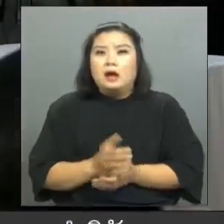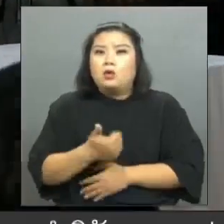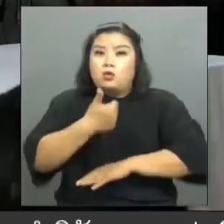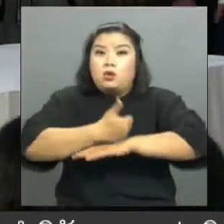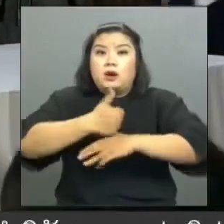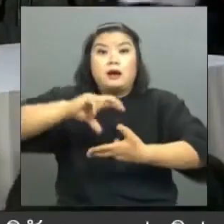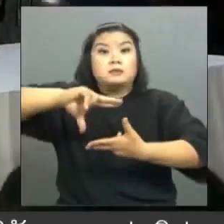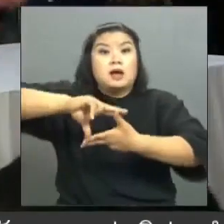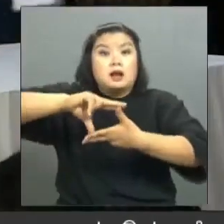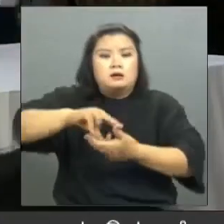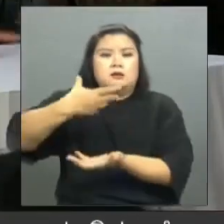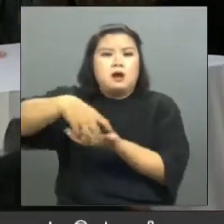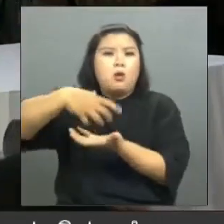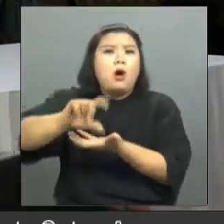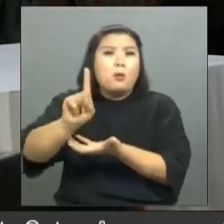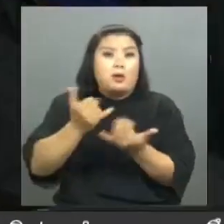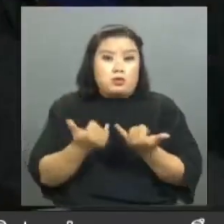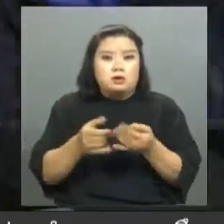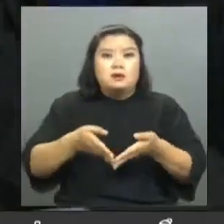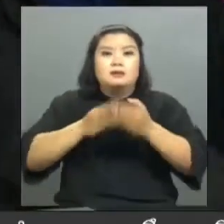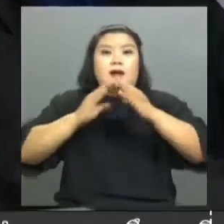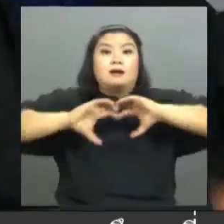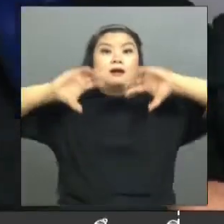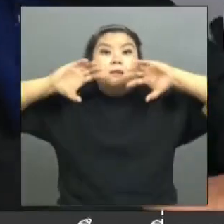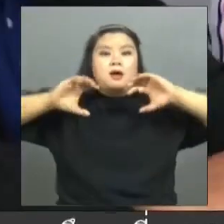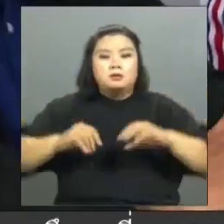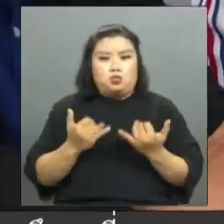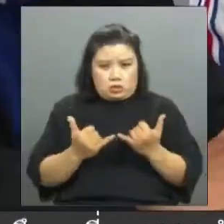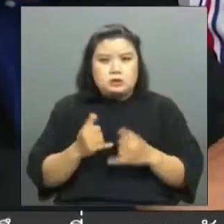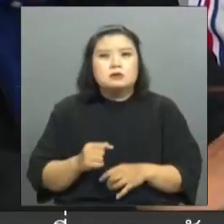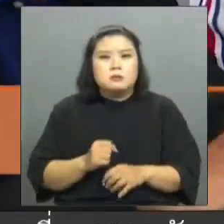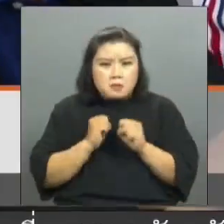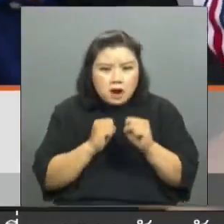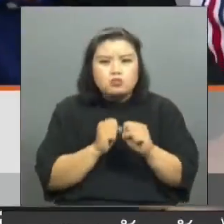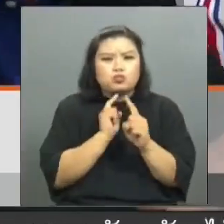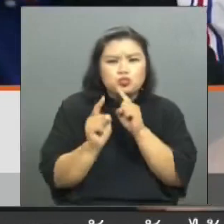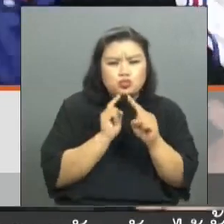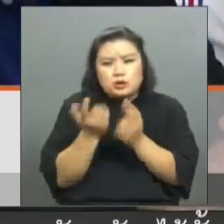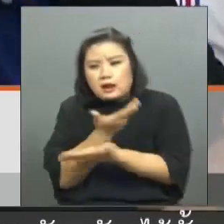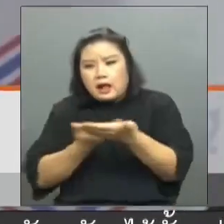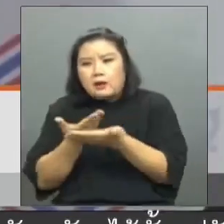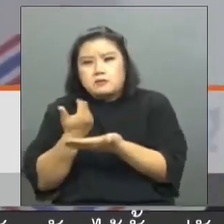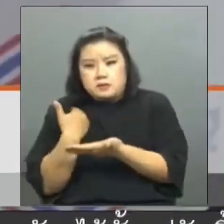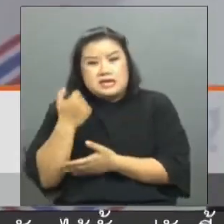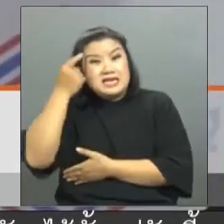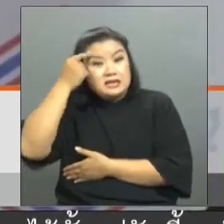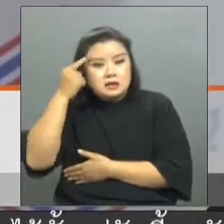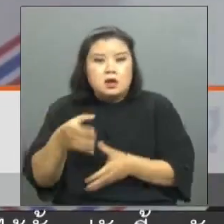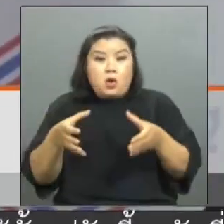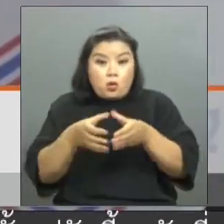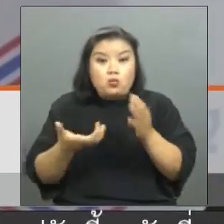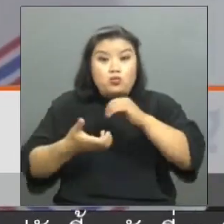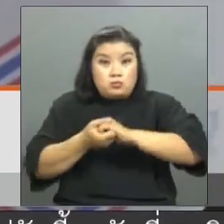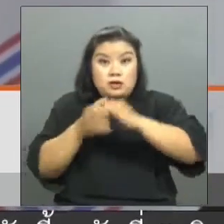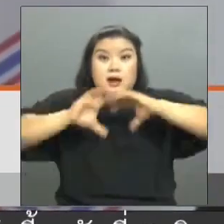ชารัฐแถลงจุดยืนในการจัดตั้งรัฐบาลแล้วก็ย้ำว่ายังคงเดินหน้าพูดคุยกันแต่ว่าจะแถลงหรือเปิดตัวพรรคร่วมรัฐ